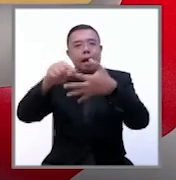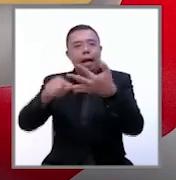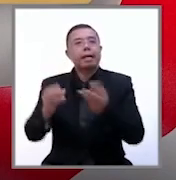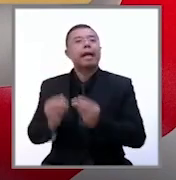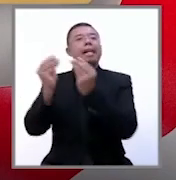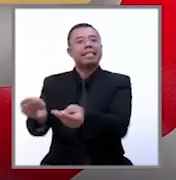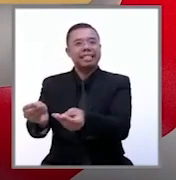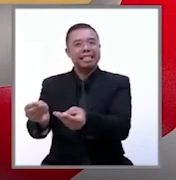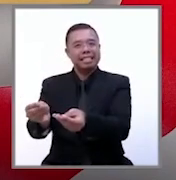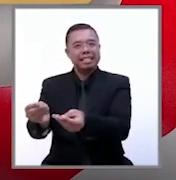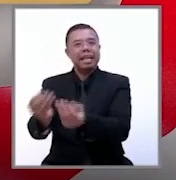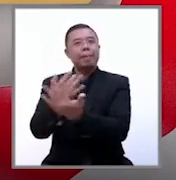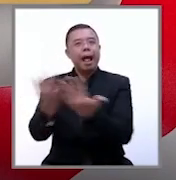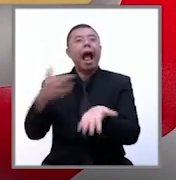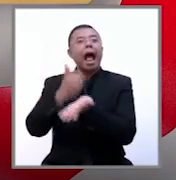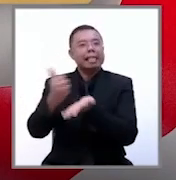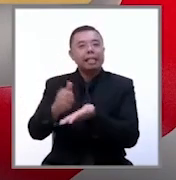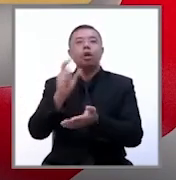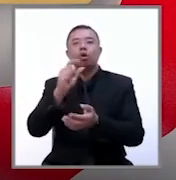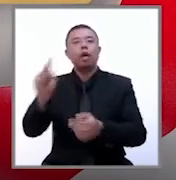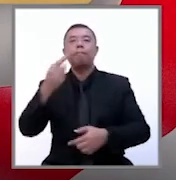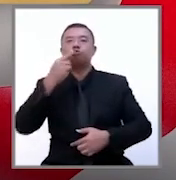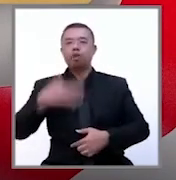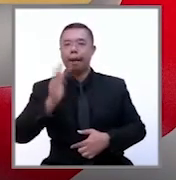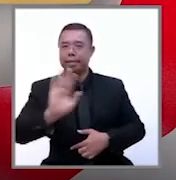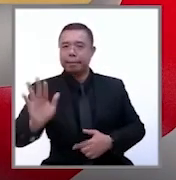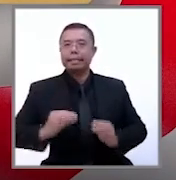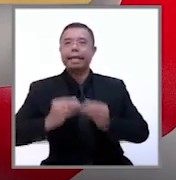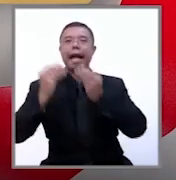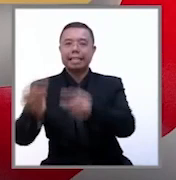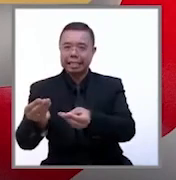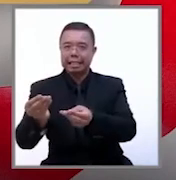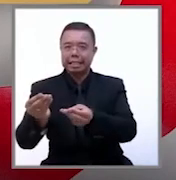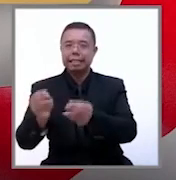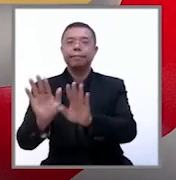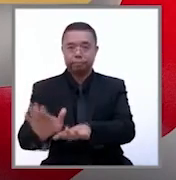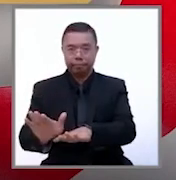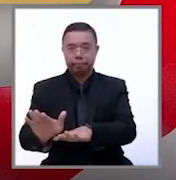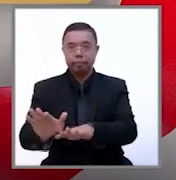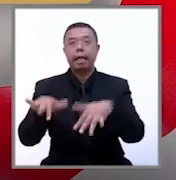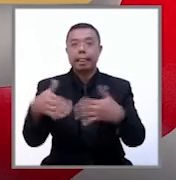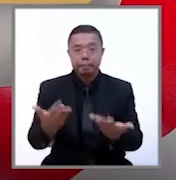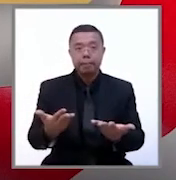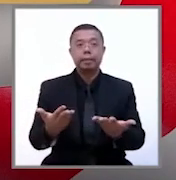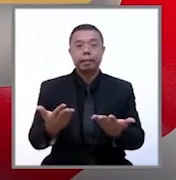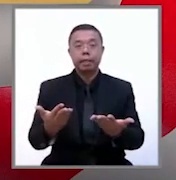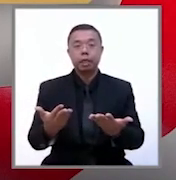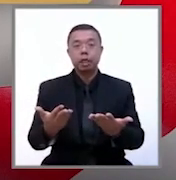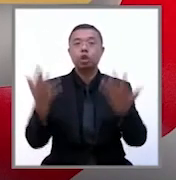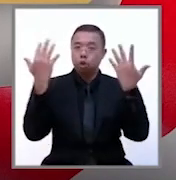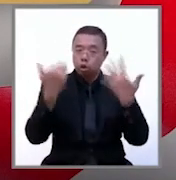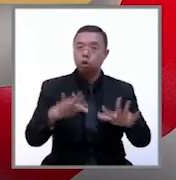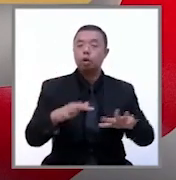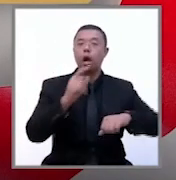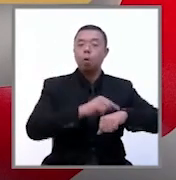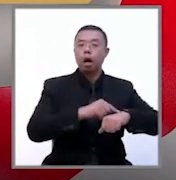diberikan kepada masyarakat adat kepada pemilik masing-masing nah tetapi sesudah